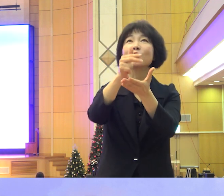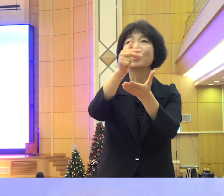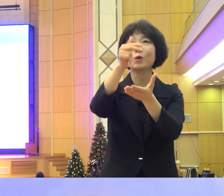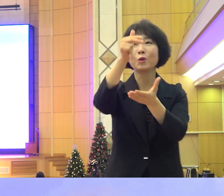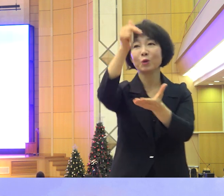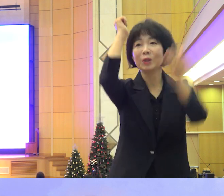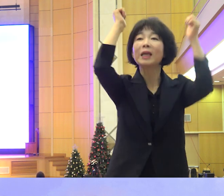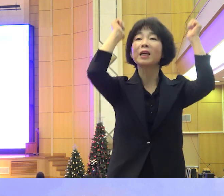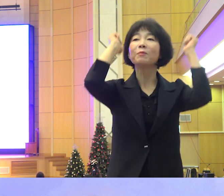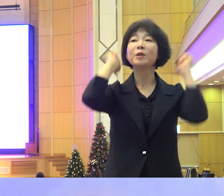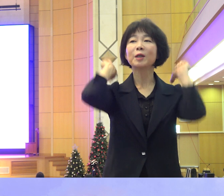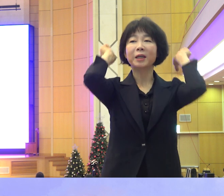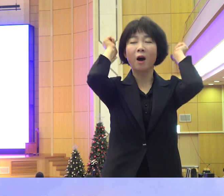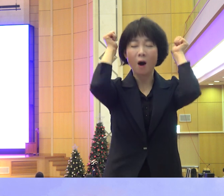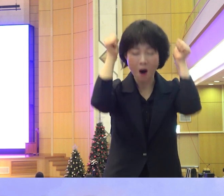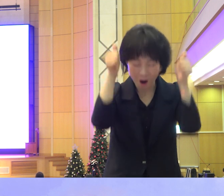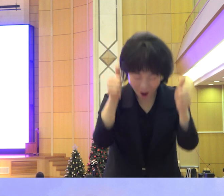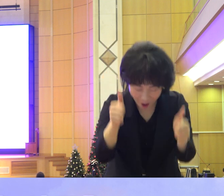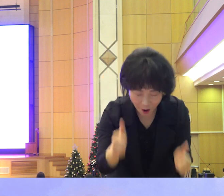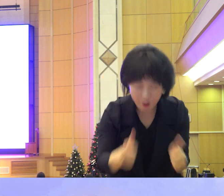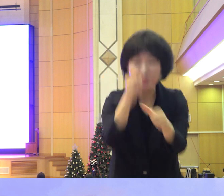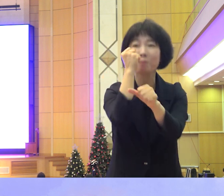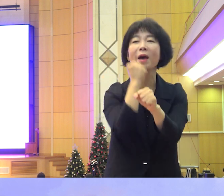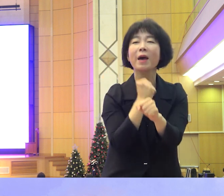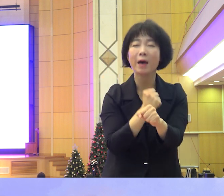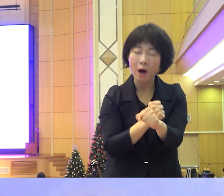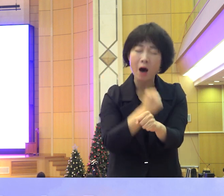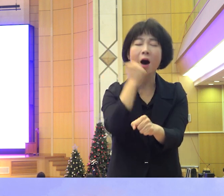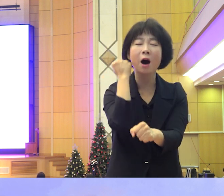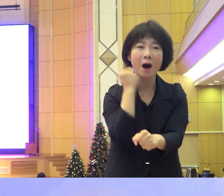찬양하오니 주님을